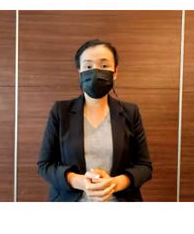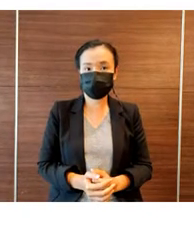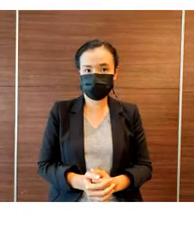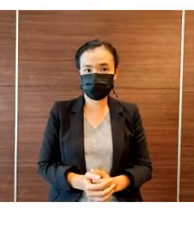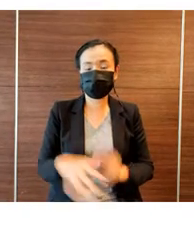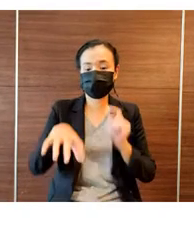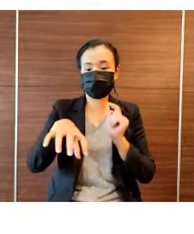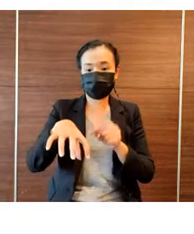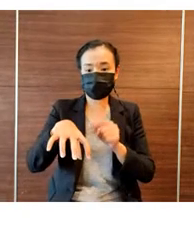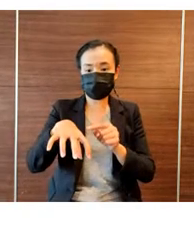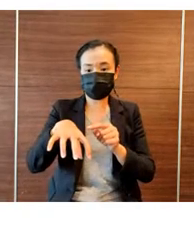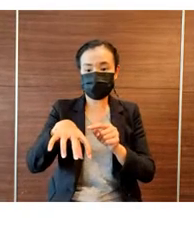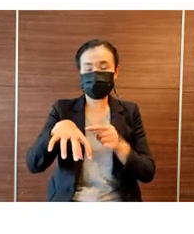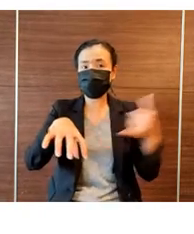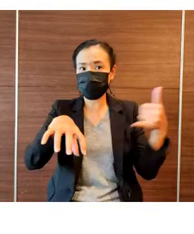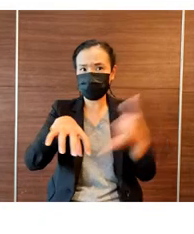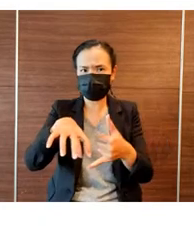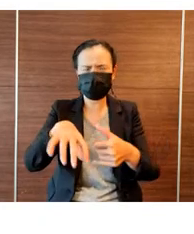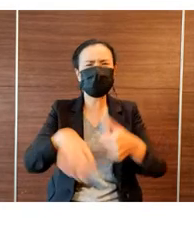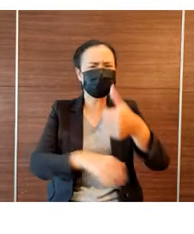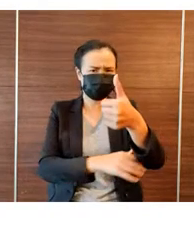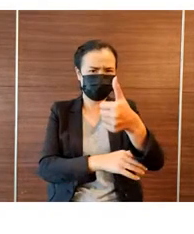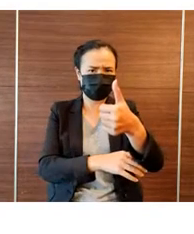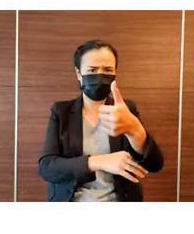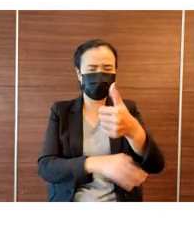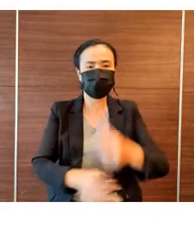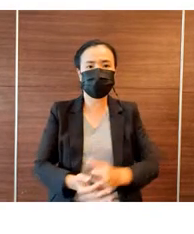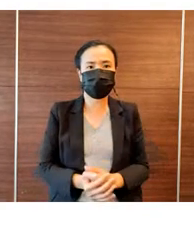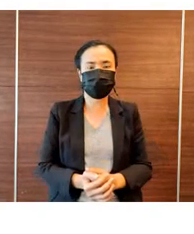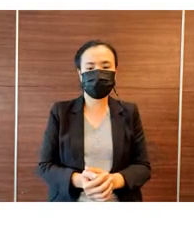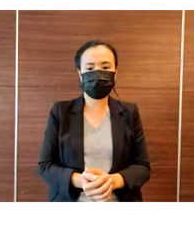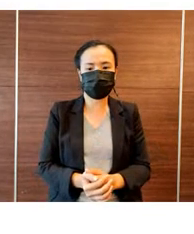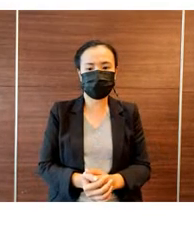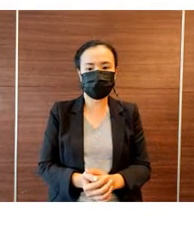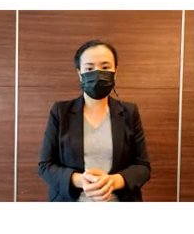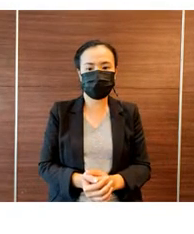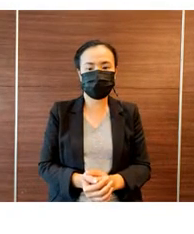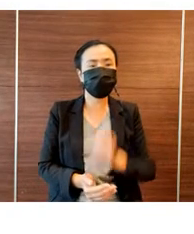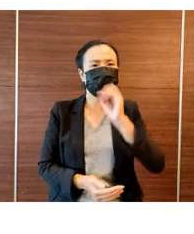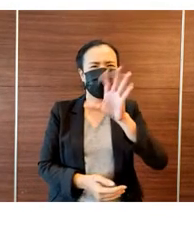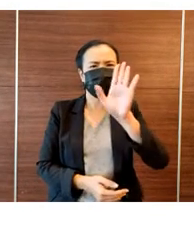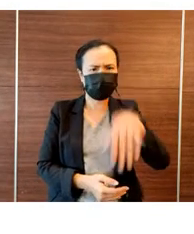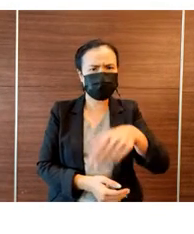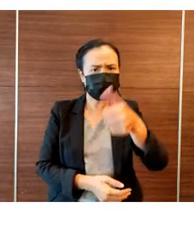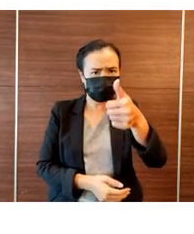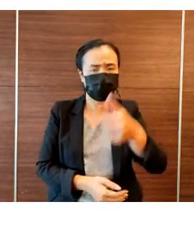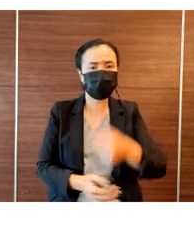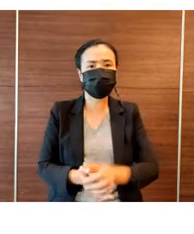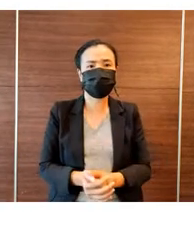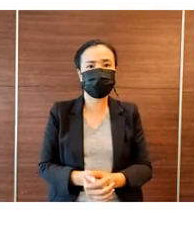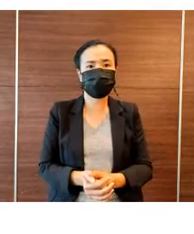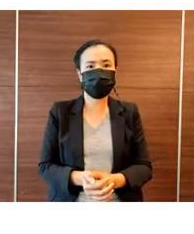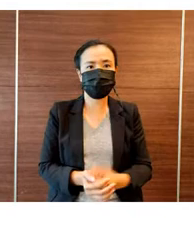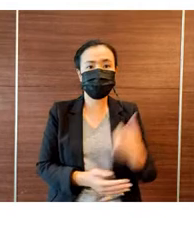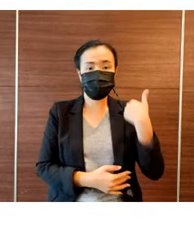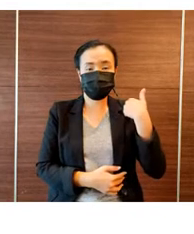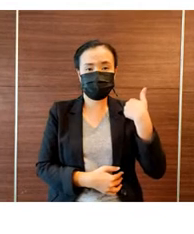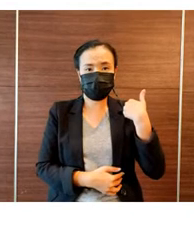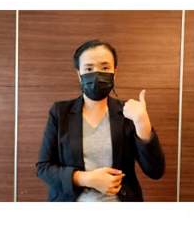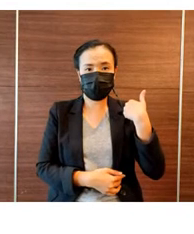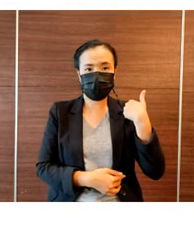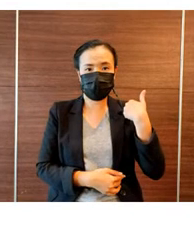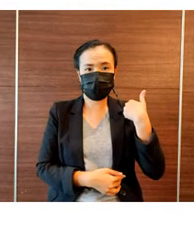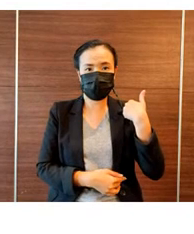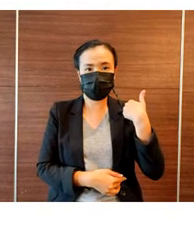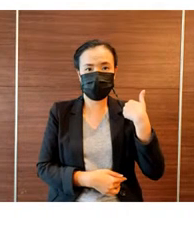ที่ที่เราจะมาใช้แล้วมันดีด้วยซ้ำไปว่าดินเคยพูดว่าพี่อาร์มมันดีนะที่การที่มันมี